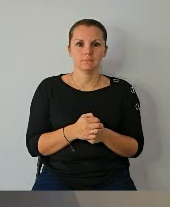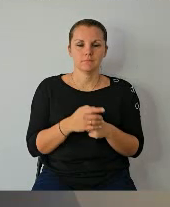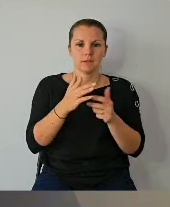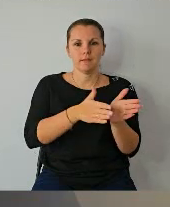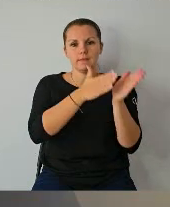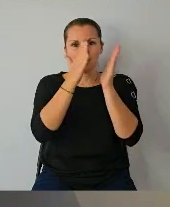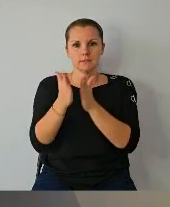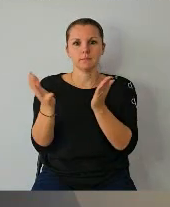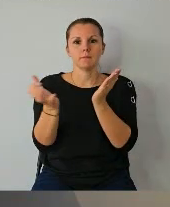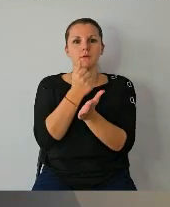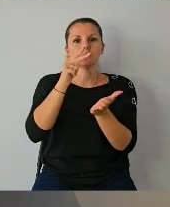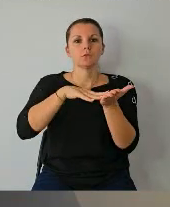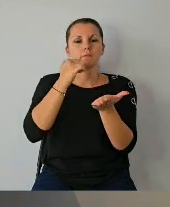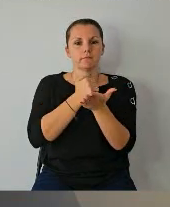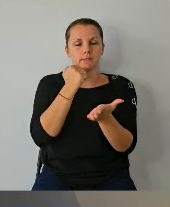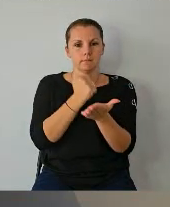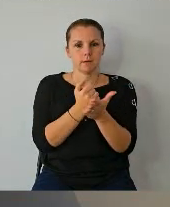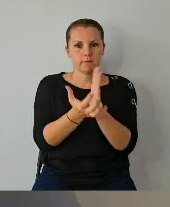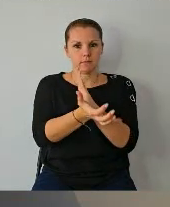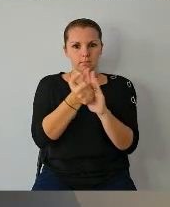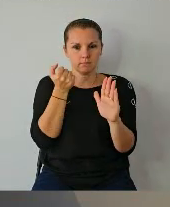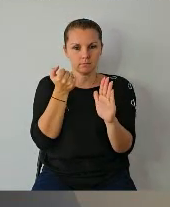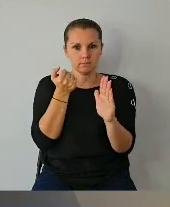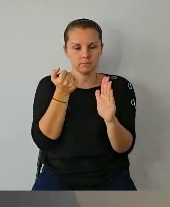Następna uchwała. Podjęcie uchwały w sprawie zaciągnięcia